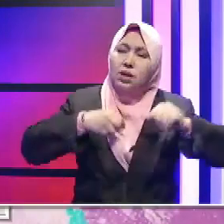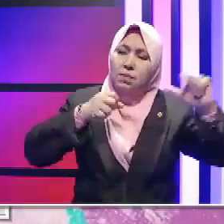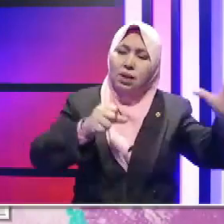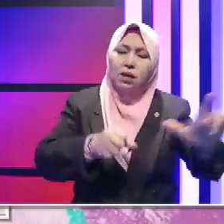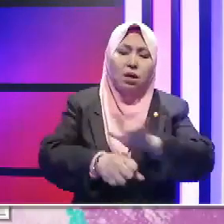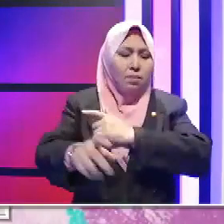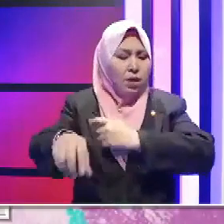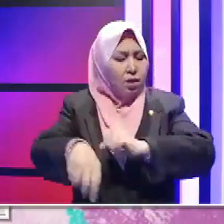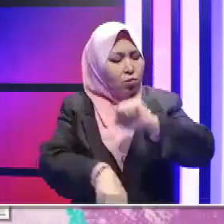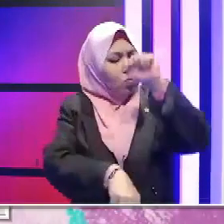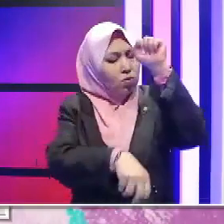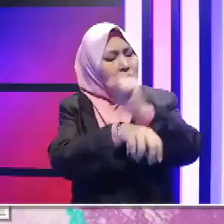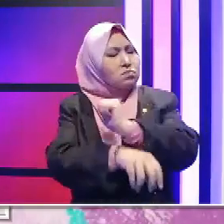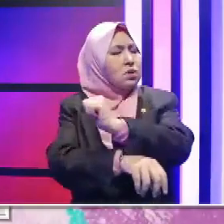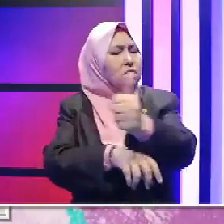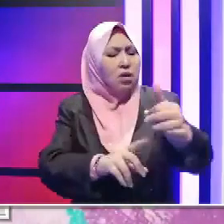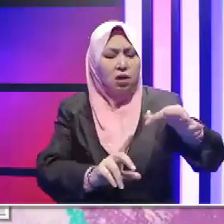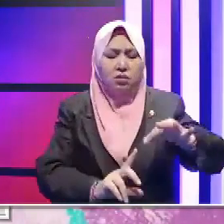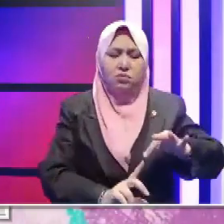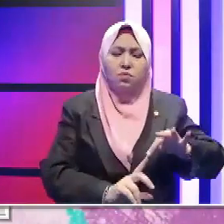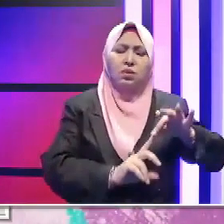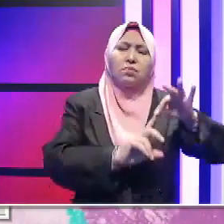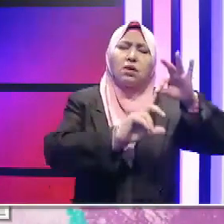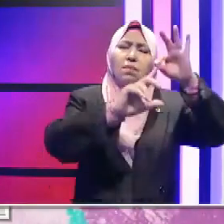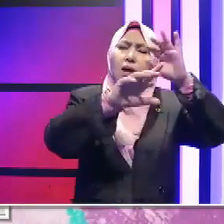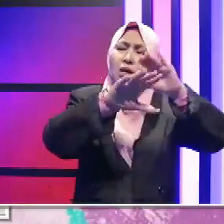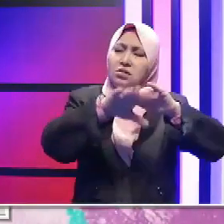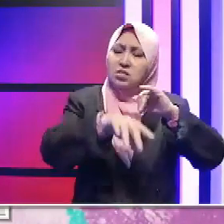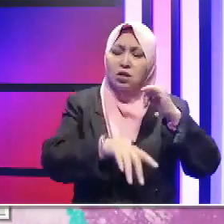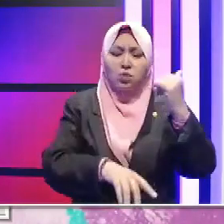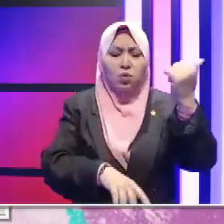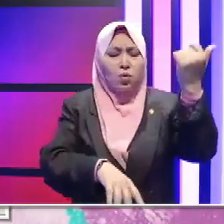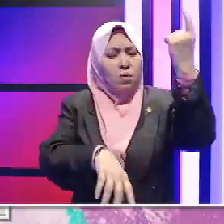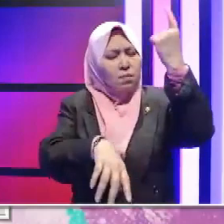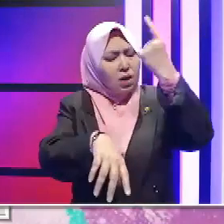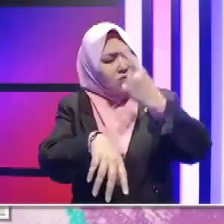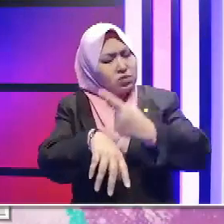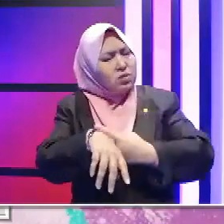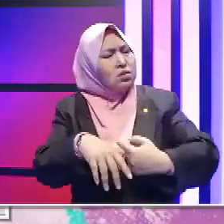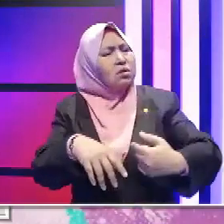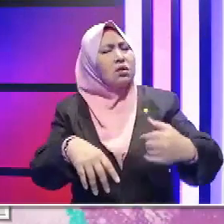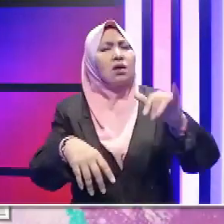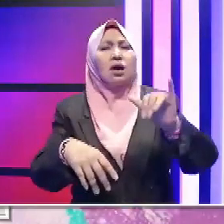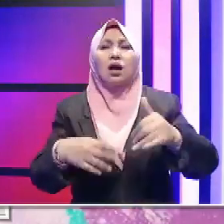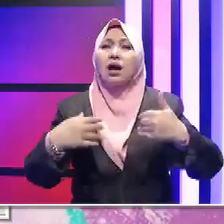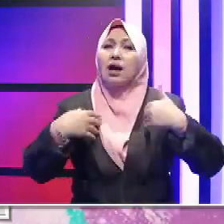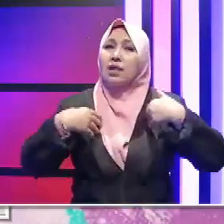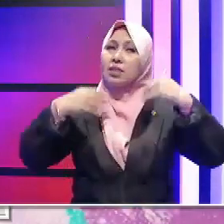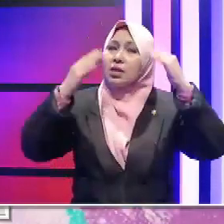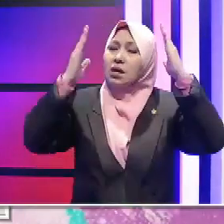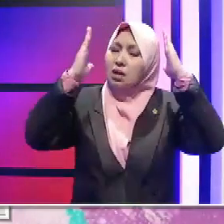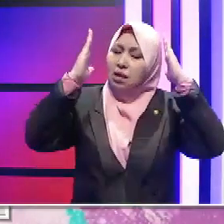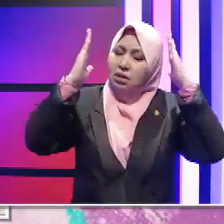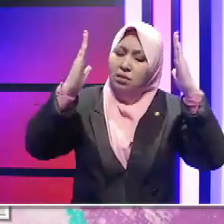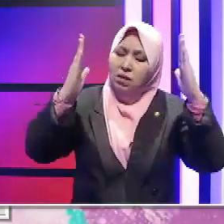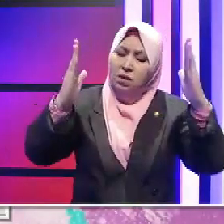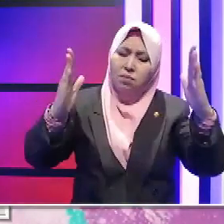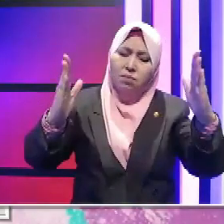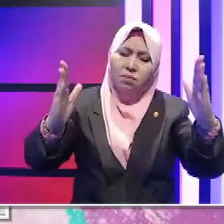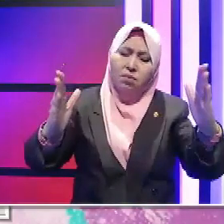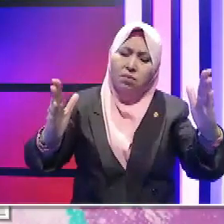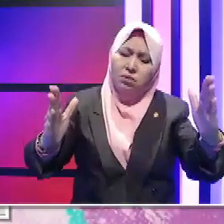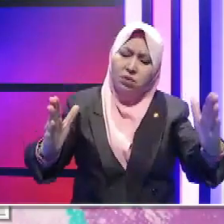Yik kau mimpo dawu family